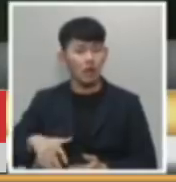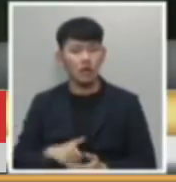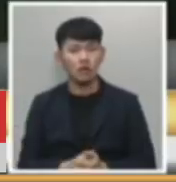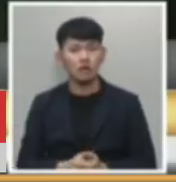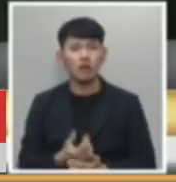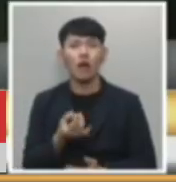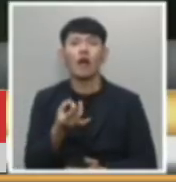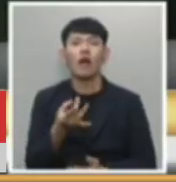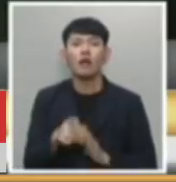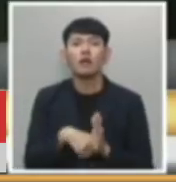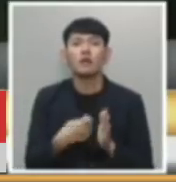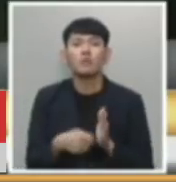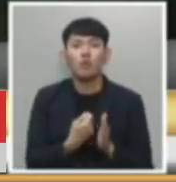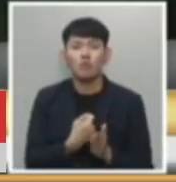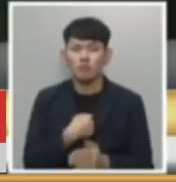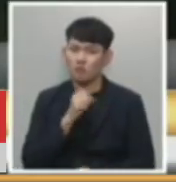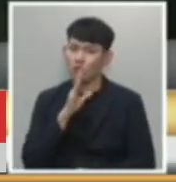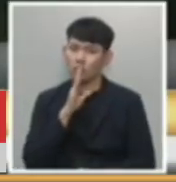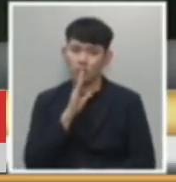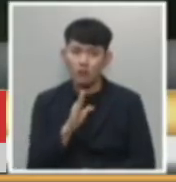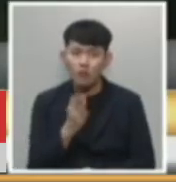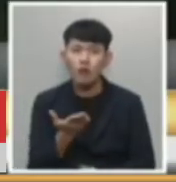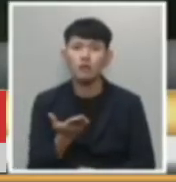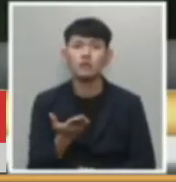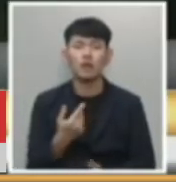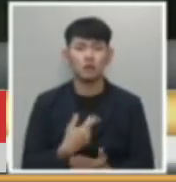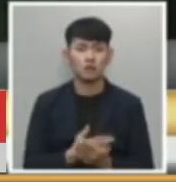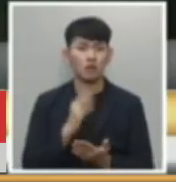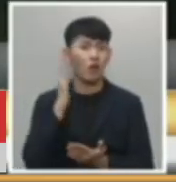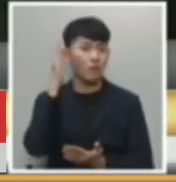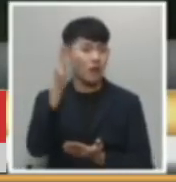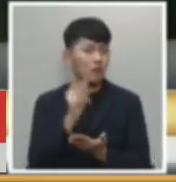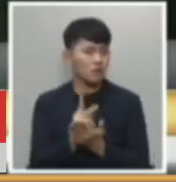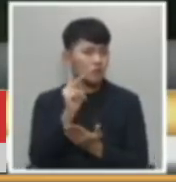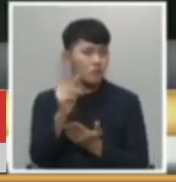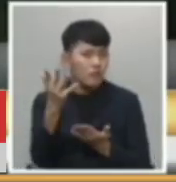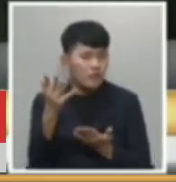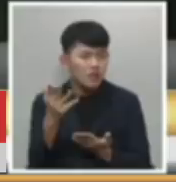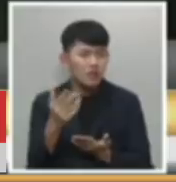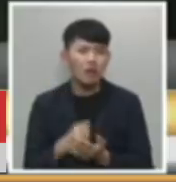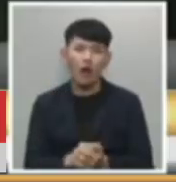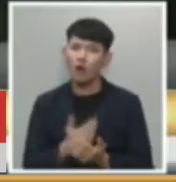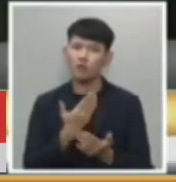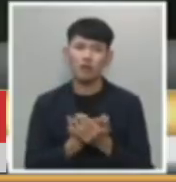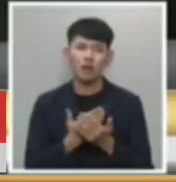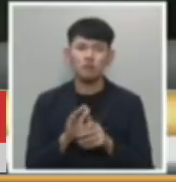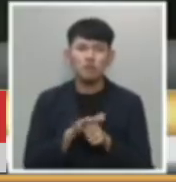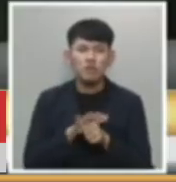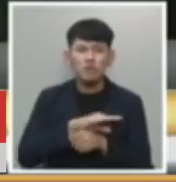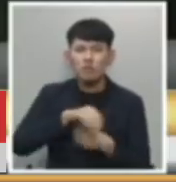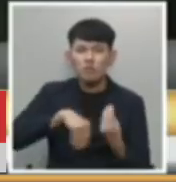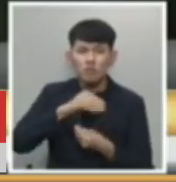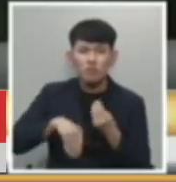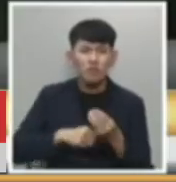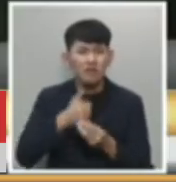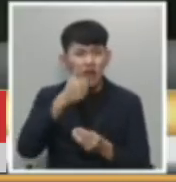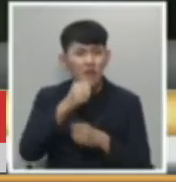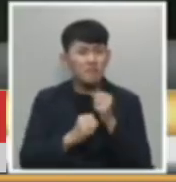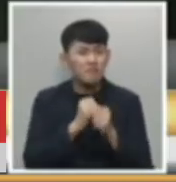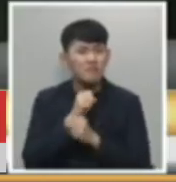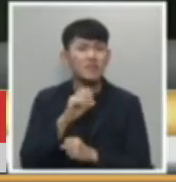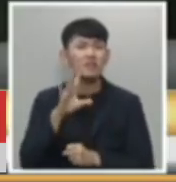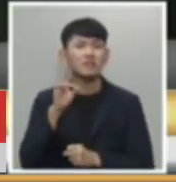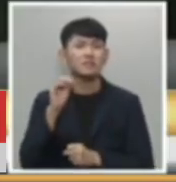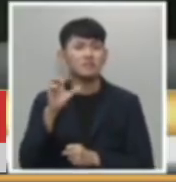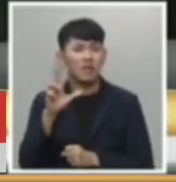ไรมายืนยันว่าท่านจะไม่กู้นะครับจะสมดุลในปี2573